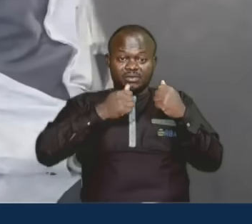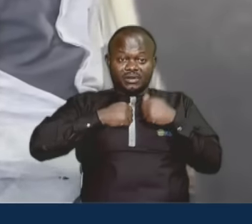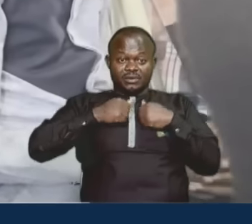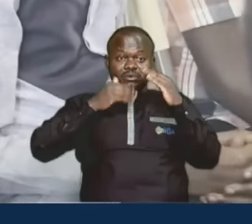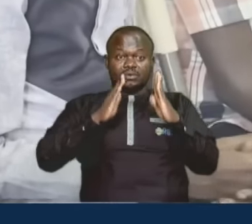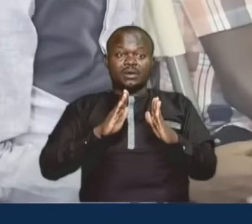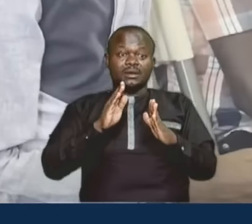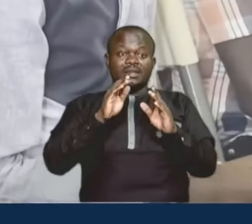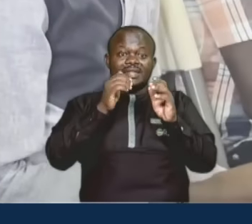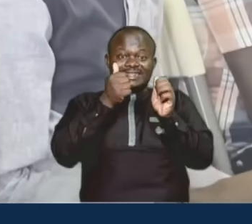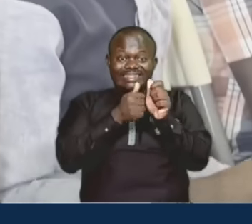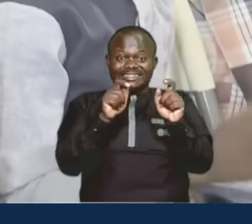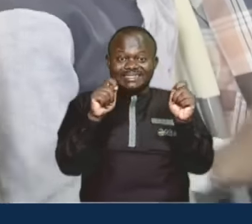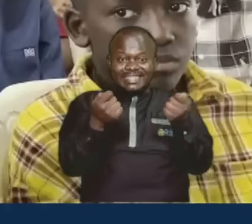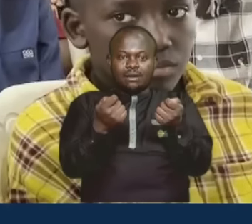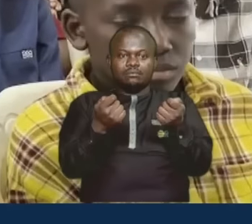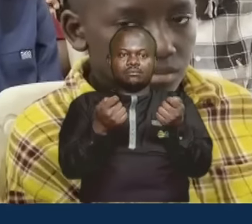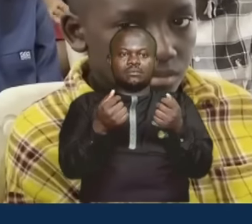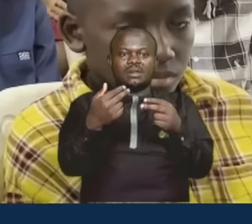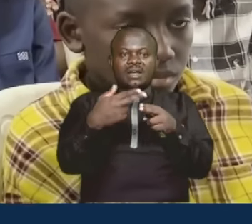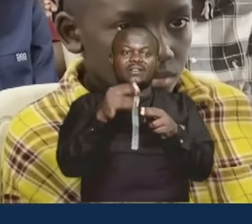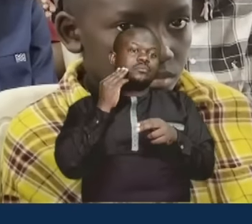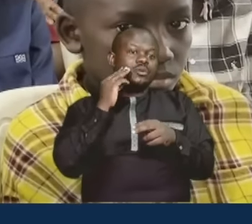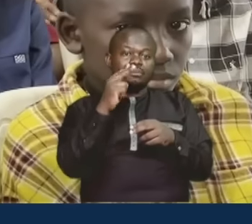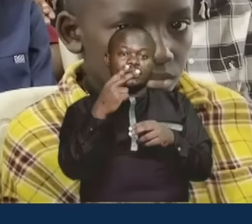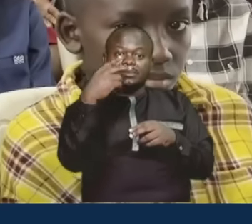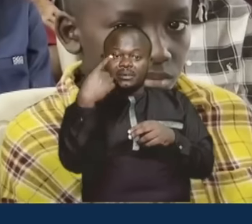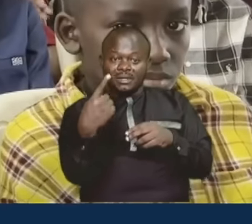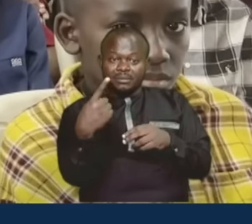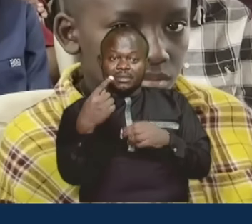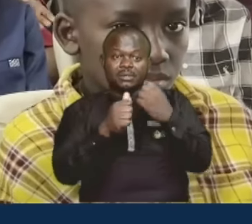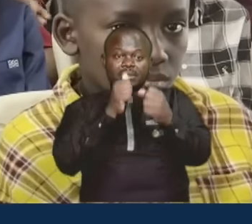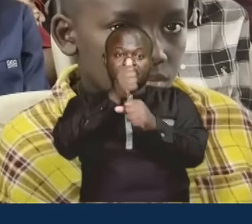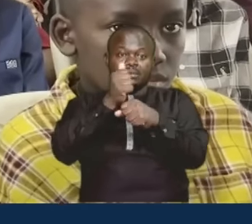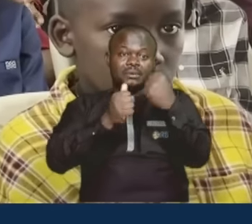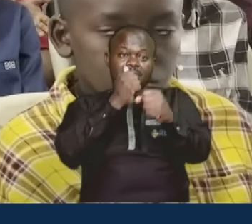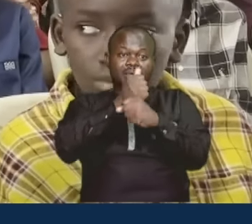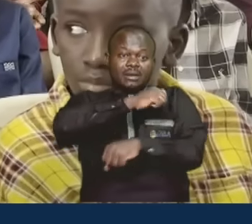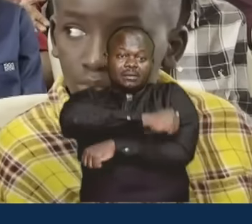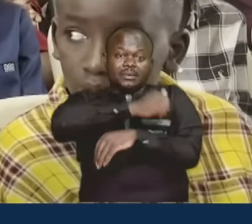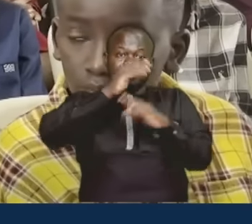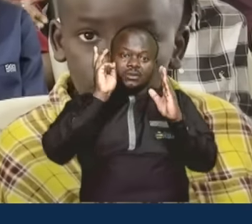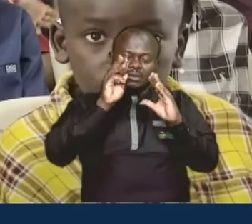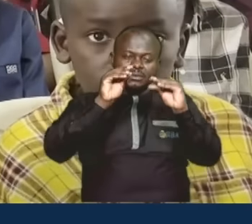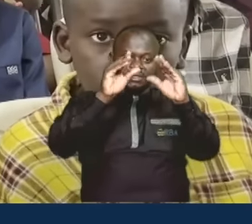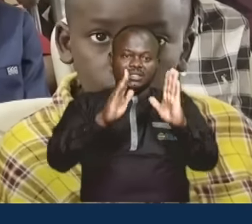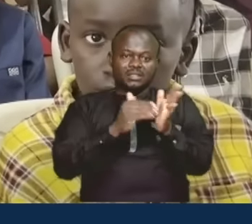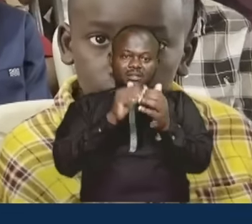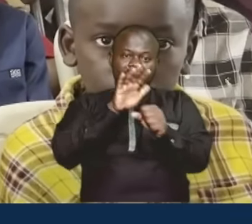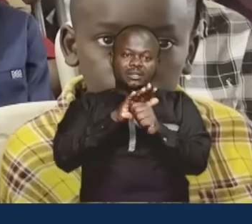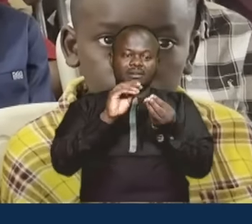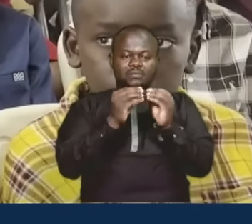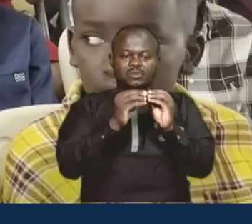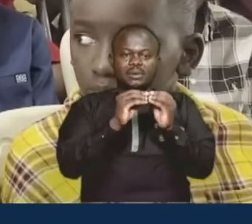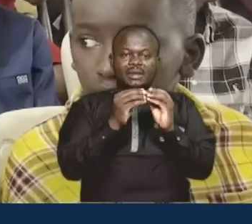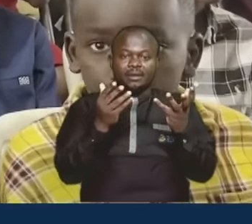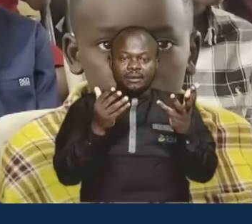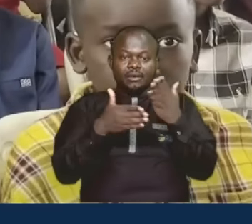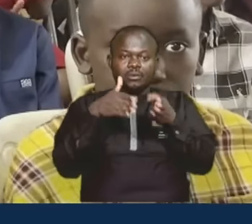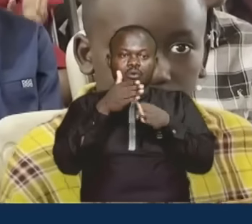za buri gihembwe zihwanye na miliyoni 21 za buri mwaka. Aba banyeshuri kandi bazigishwa cyane amasomo y'imibare,